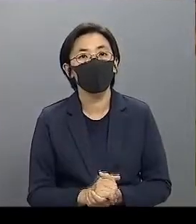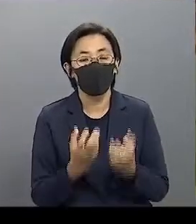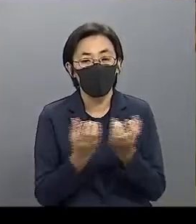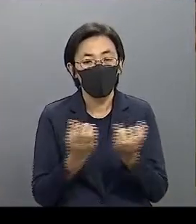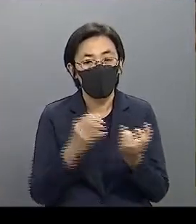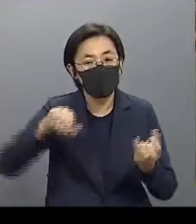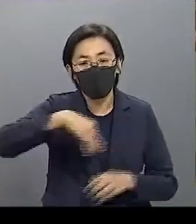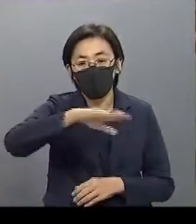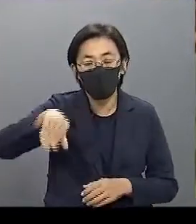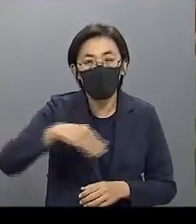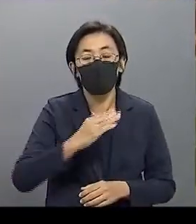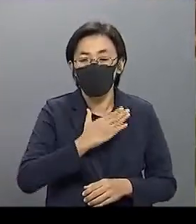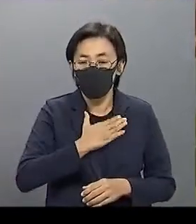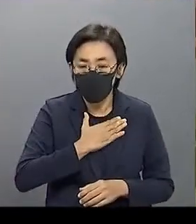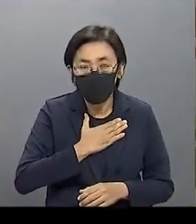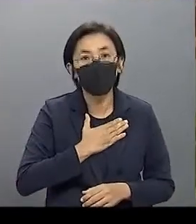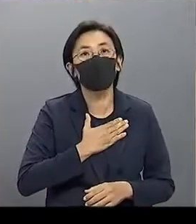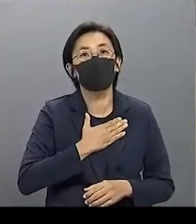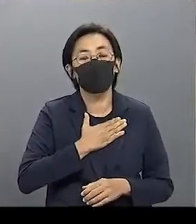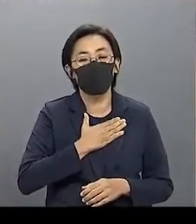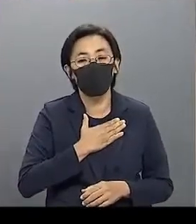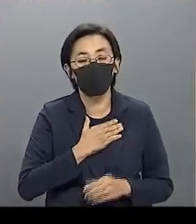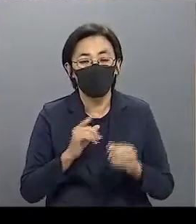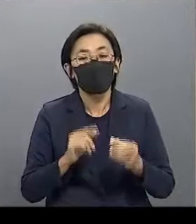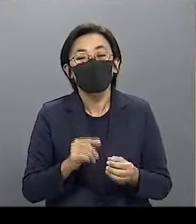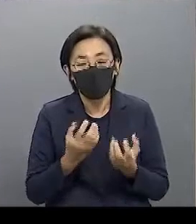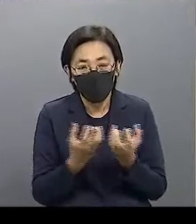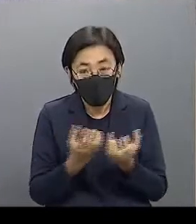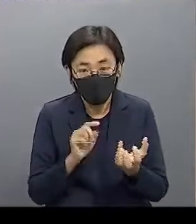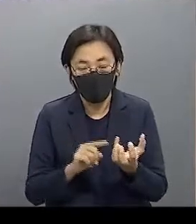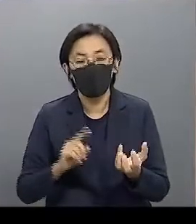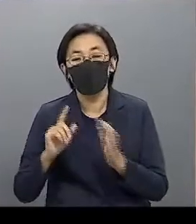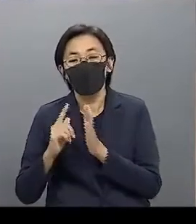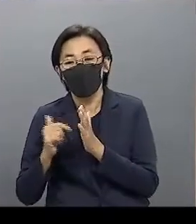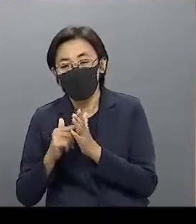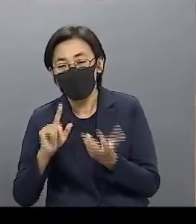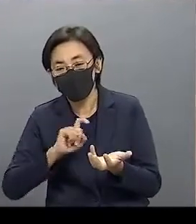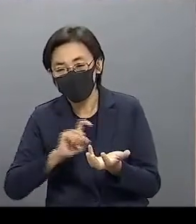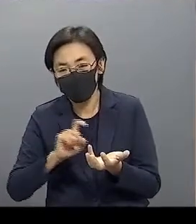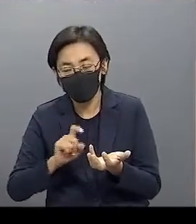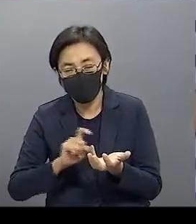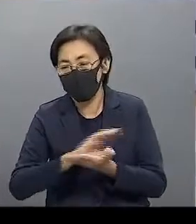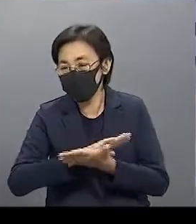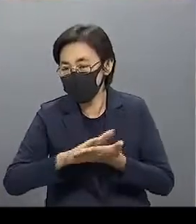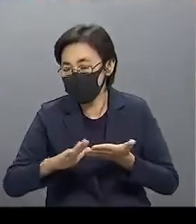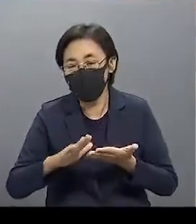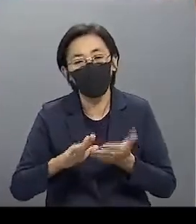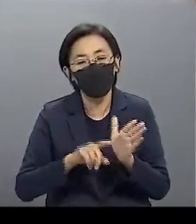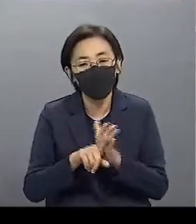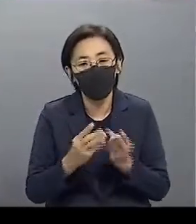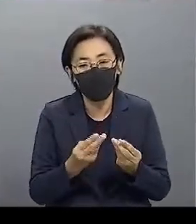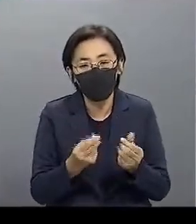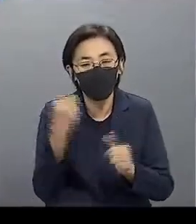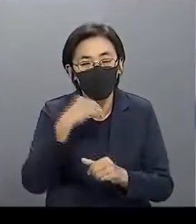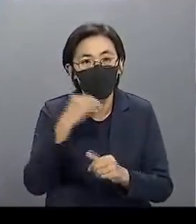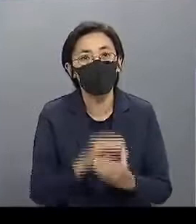การฉีดแอลกอฮอล์ฆ่าเชื้อตลอดครับ ส่วนสถานการณ์การแพร่ระบาดโควิด-19 ในจังหวัดพะเยา